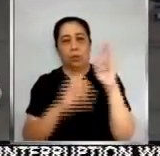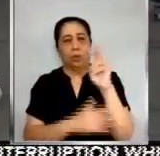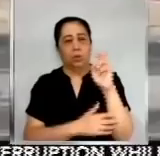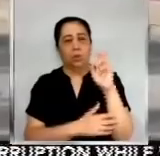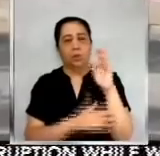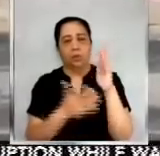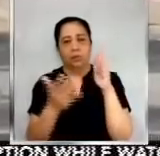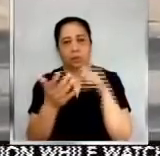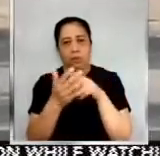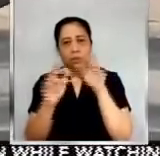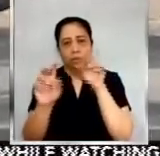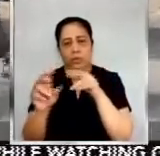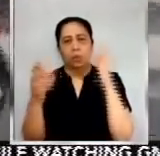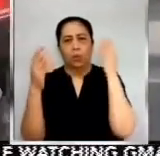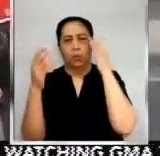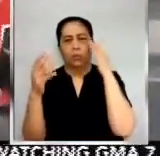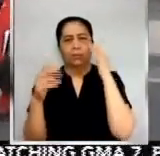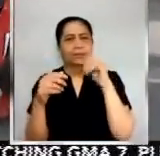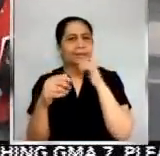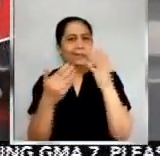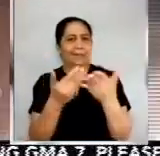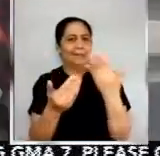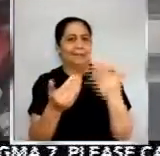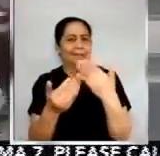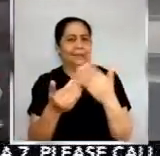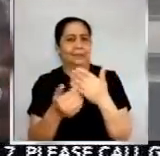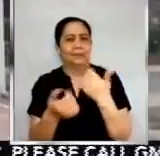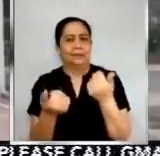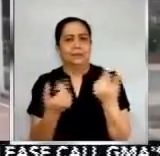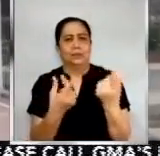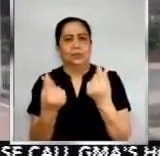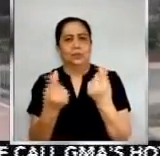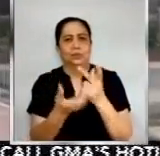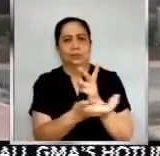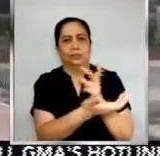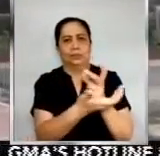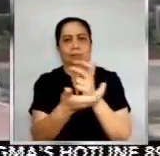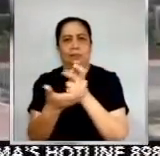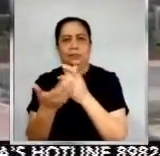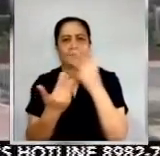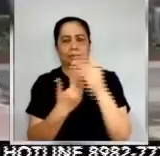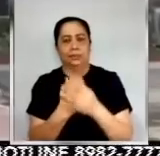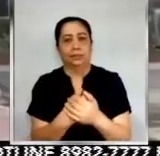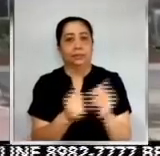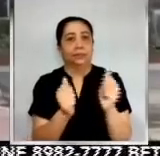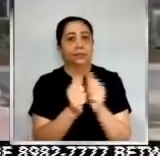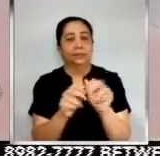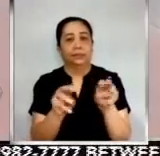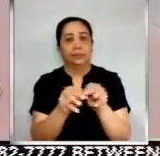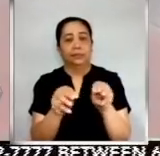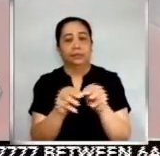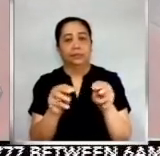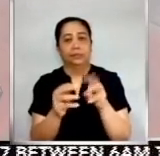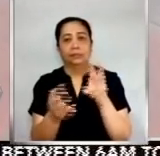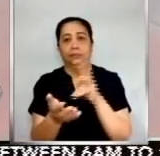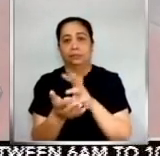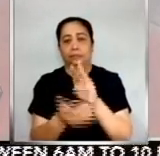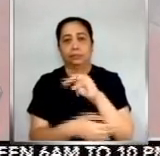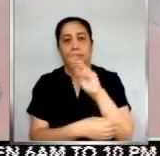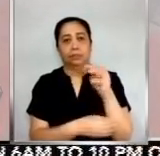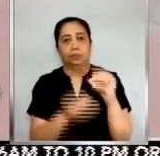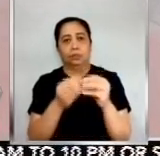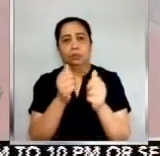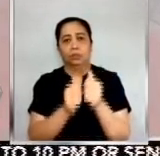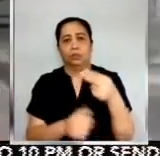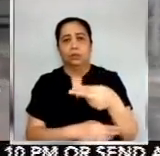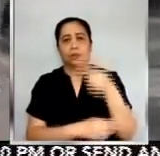batid nilang hindi magiging madali ang pagsasagawa ng vaccination program. Kabilang Marikina sa mga lungsod sa Metro Manila na may pinakamataas sa bagong kaso